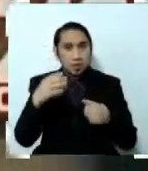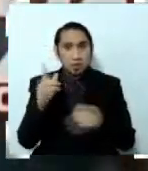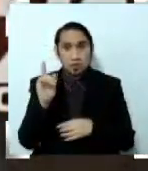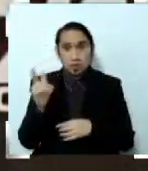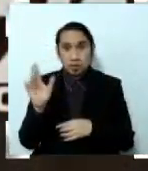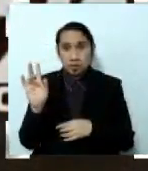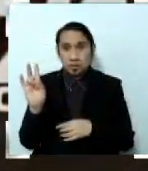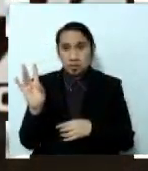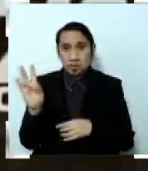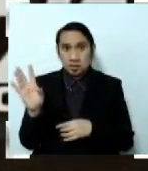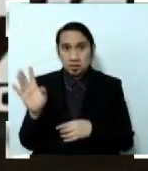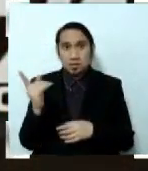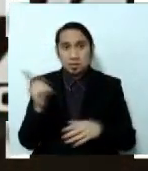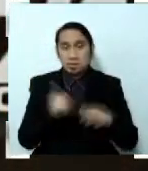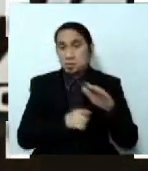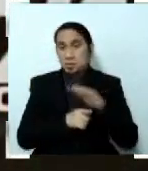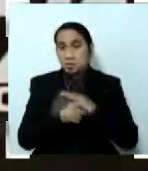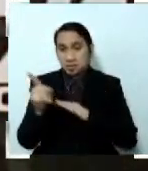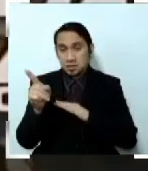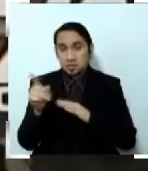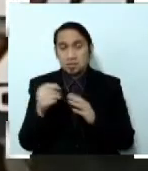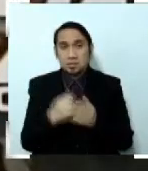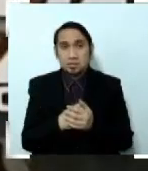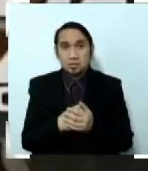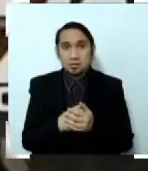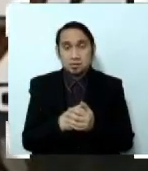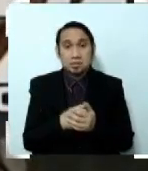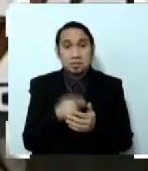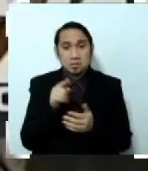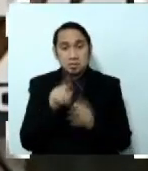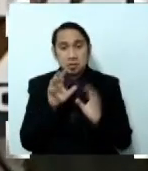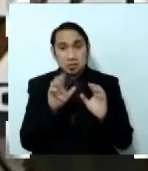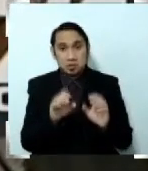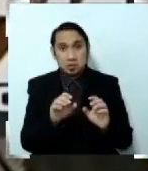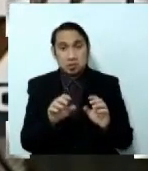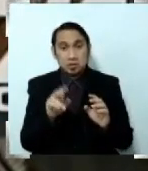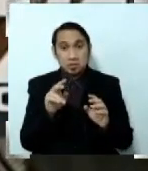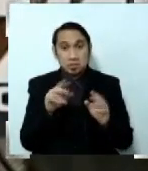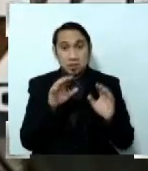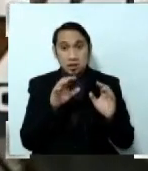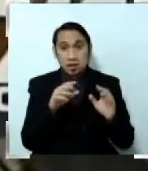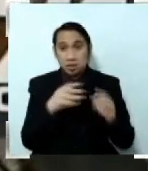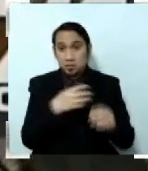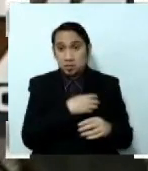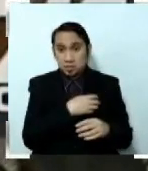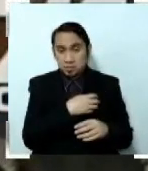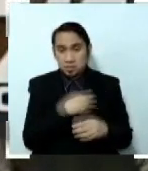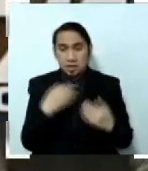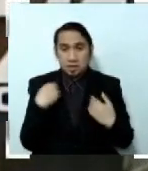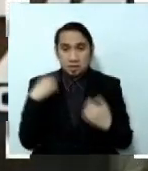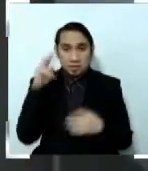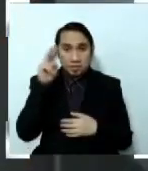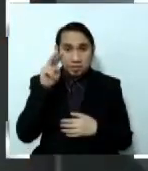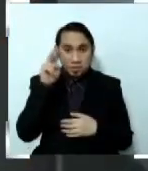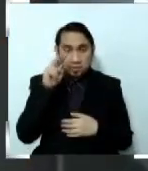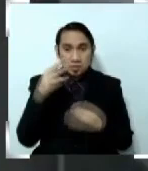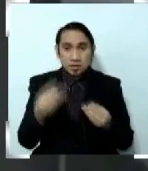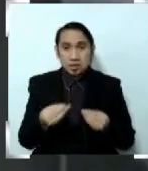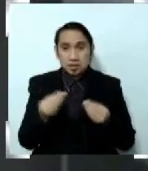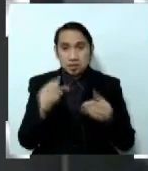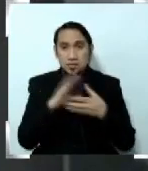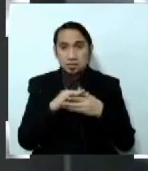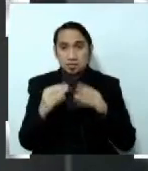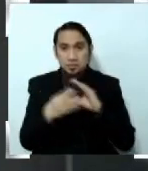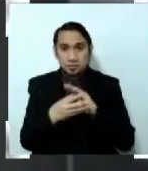nang aarestuhin ng mga pulis matapos mag-video sa loob ng presinto habang may nagbibigay ng salaysay sa kaso